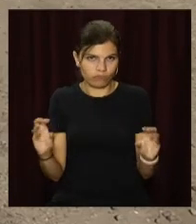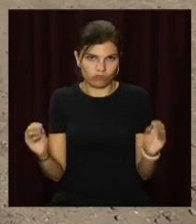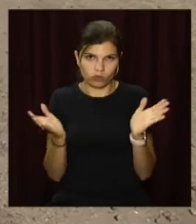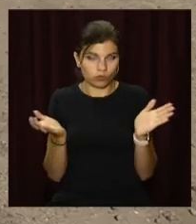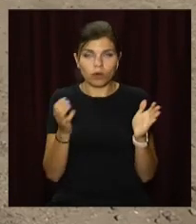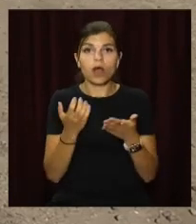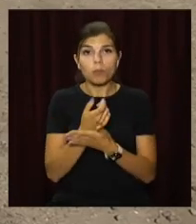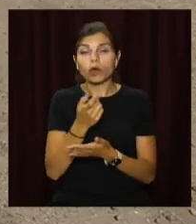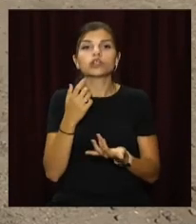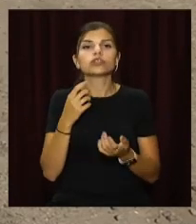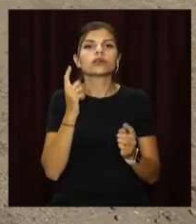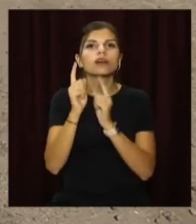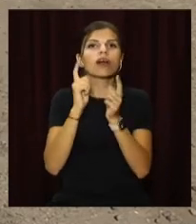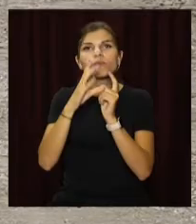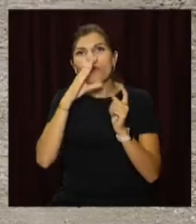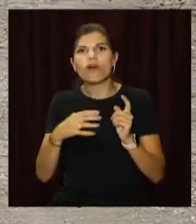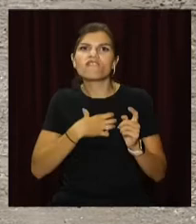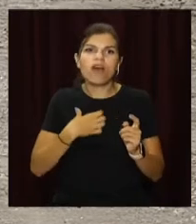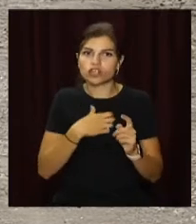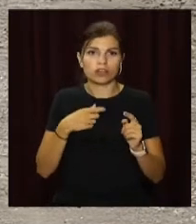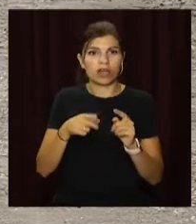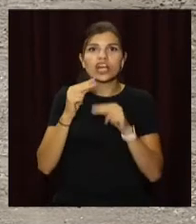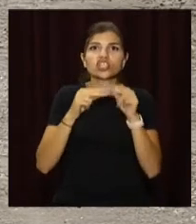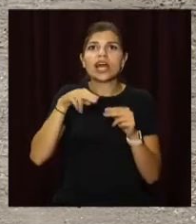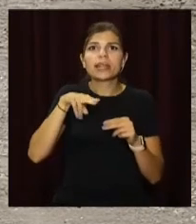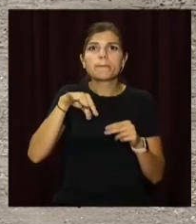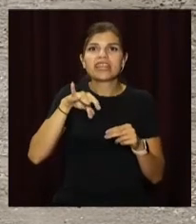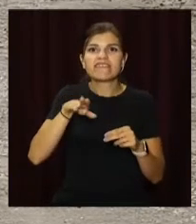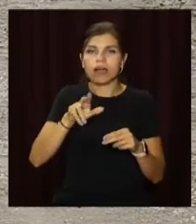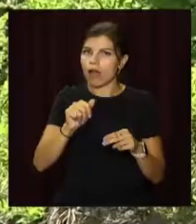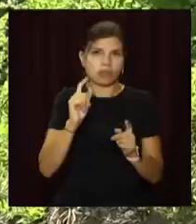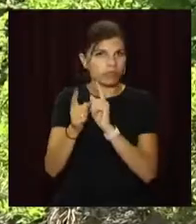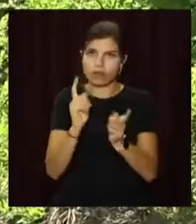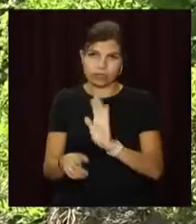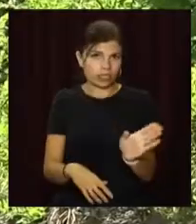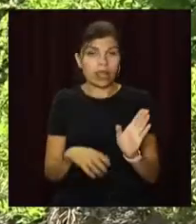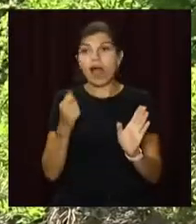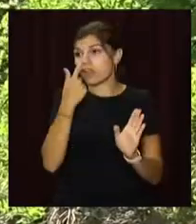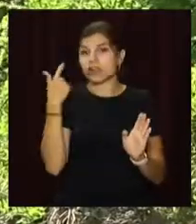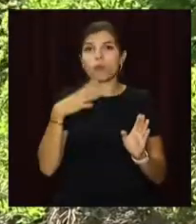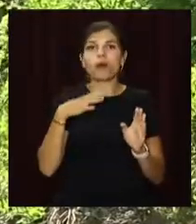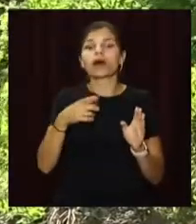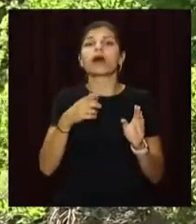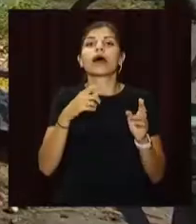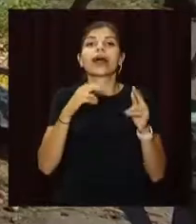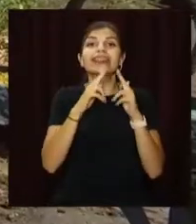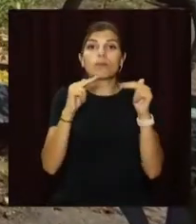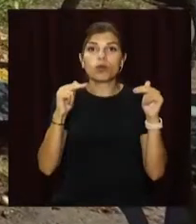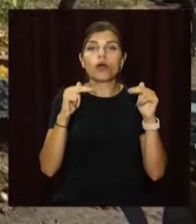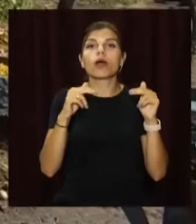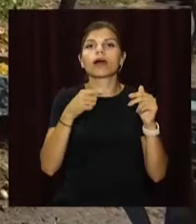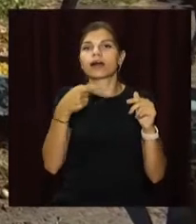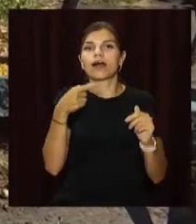важливі маршрути громадського транспорту. Тож маршрутки через Дмитрівку давно не їздять. А нещодавно відмінили автобус Дніпро-Вільногірськ.